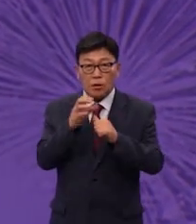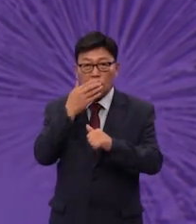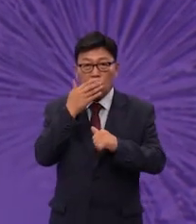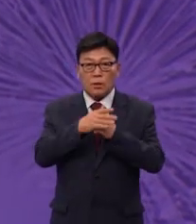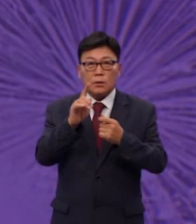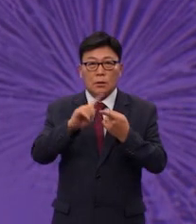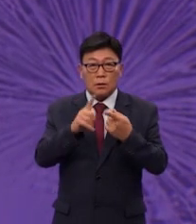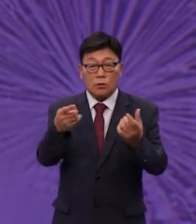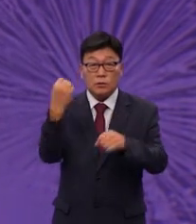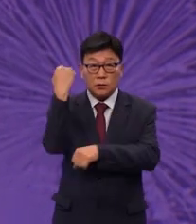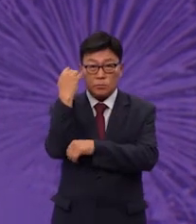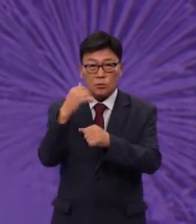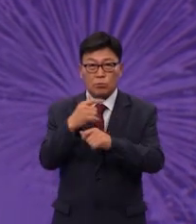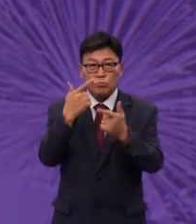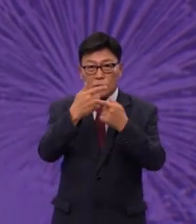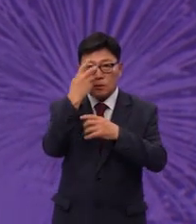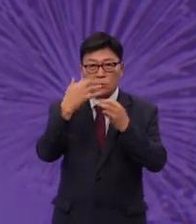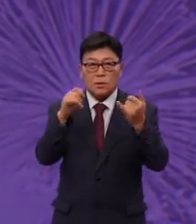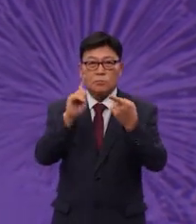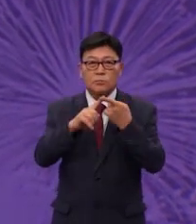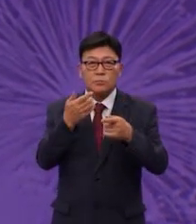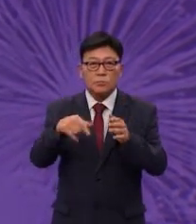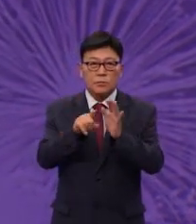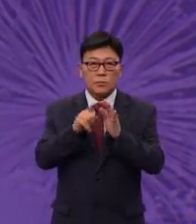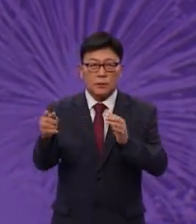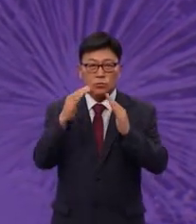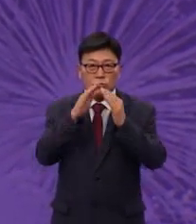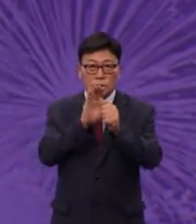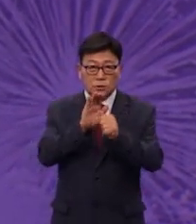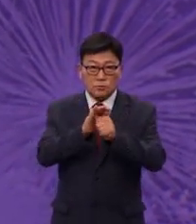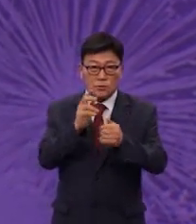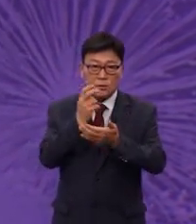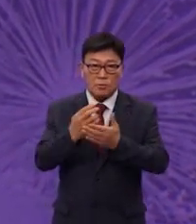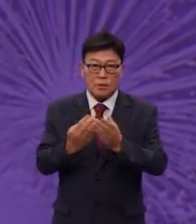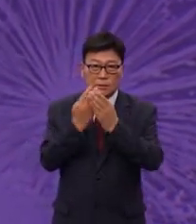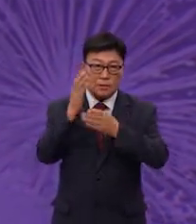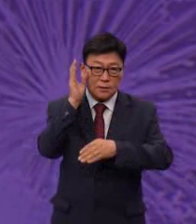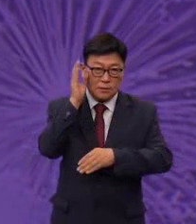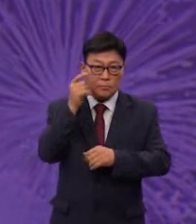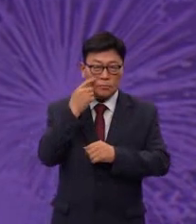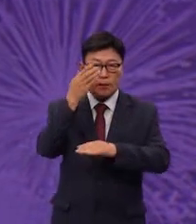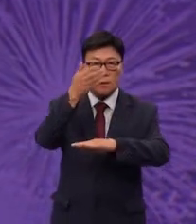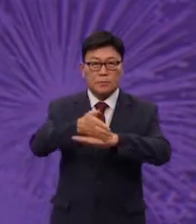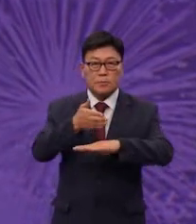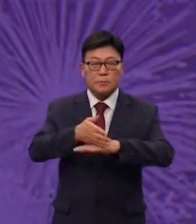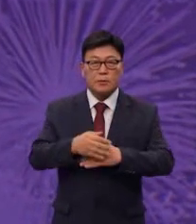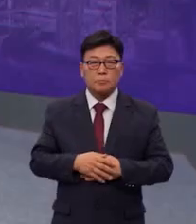개선 방안을 바탕으로 부산 청년들을 위한 주택 지원 제도의 발전 기대하겠습니다.